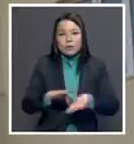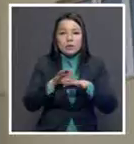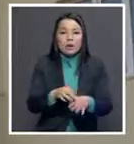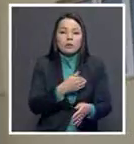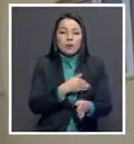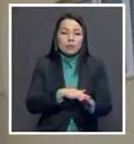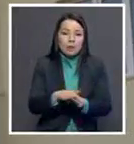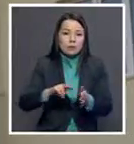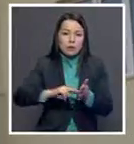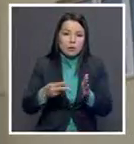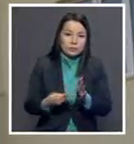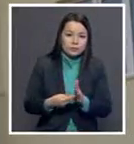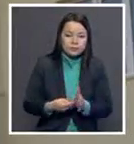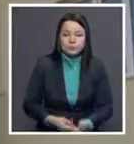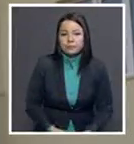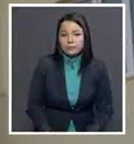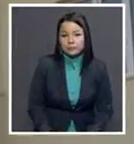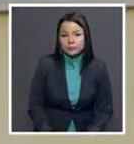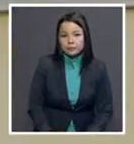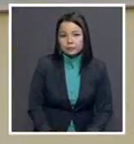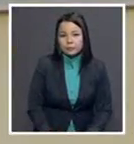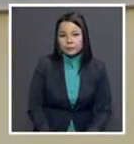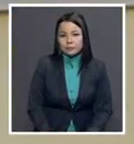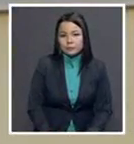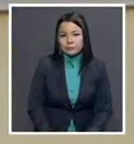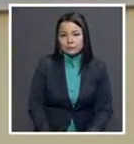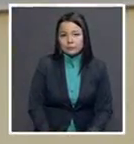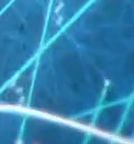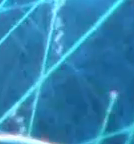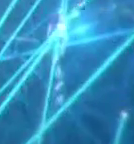Данияр Султанұлы, Қыдырәлі Ахметбек, Қазақстан ұлттық телеарнасы, Қостанай.